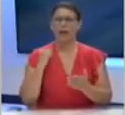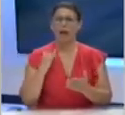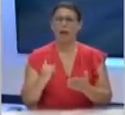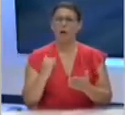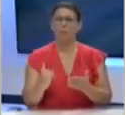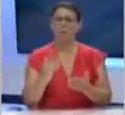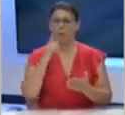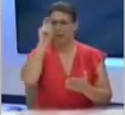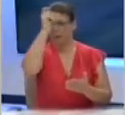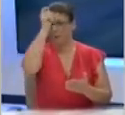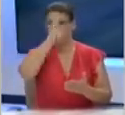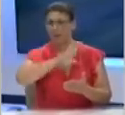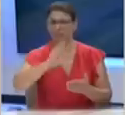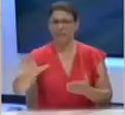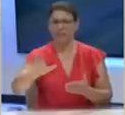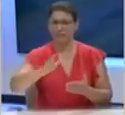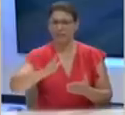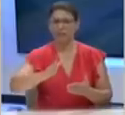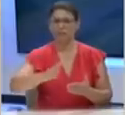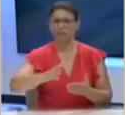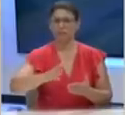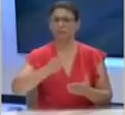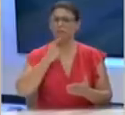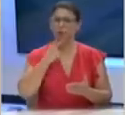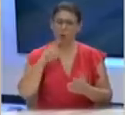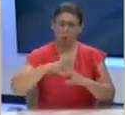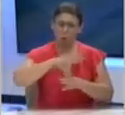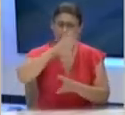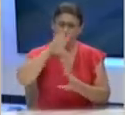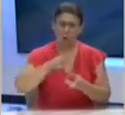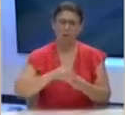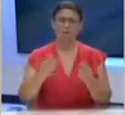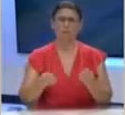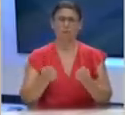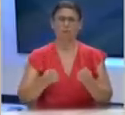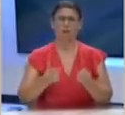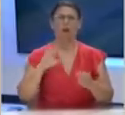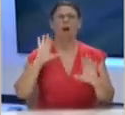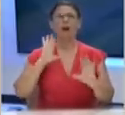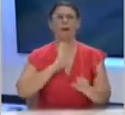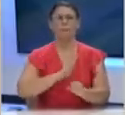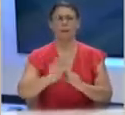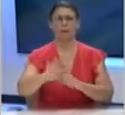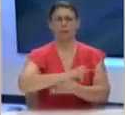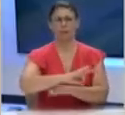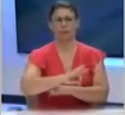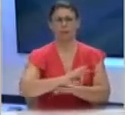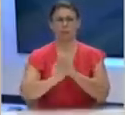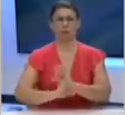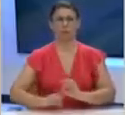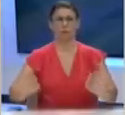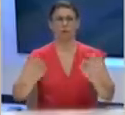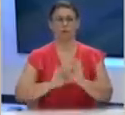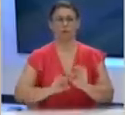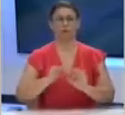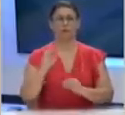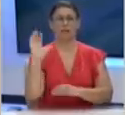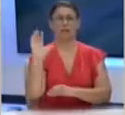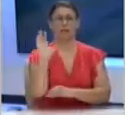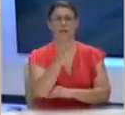να ομολογήσετε μετά από αυτά τα γεγονότα την ανεπάρκεια στο σχεδιασμό και την πρόληψη και τη